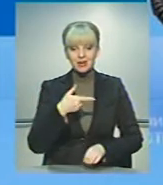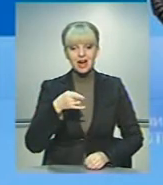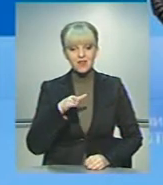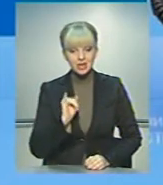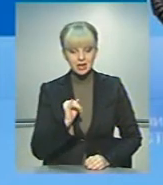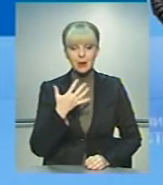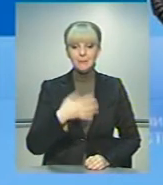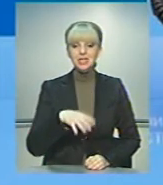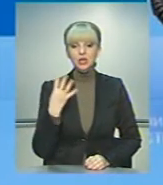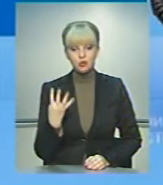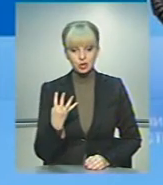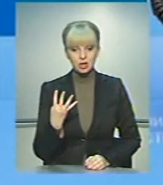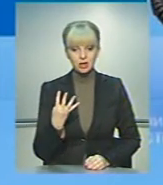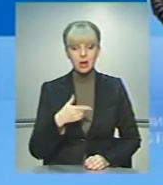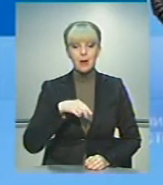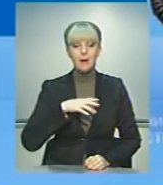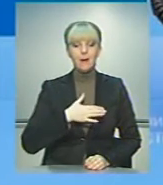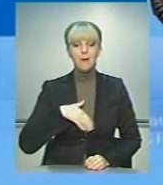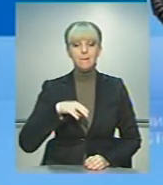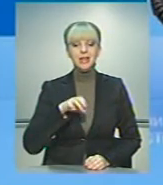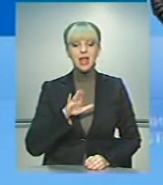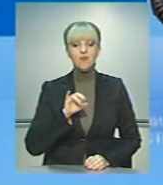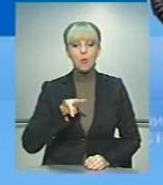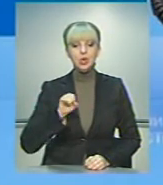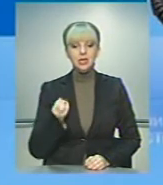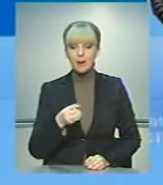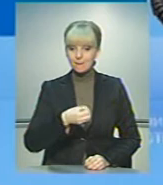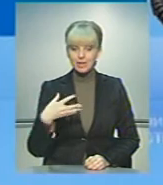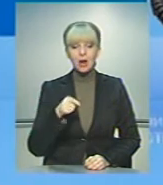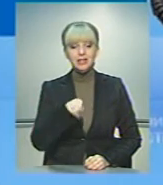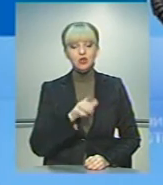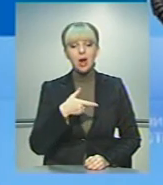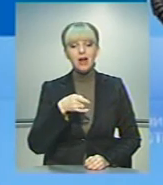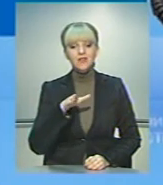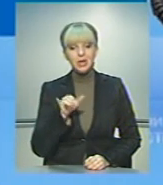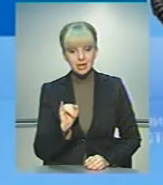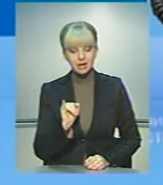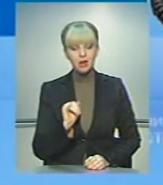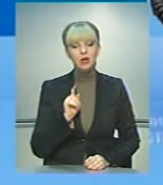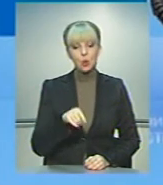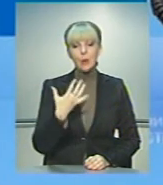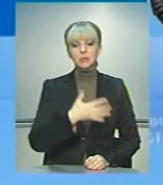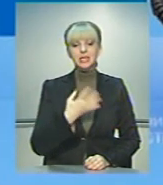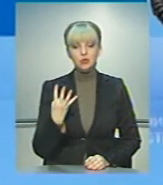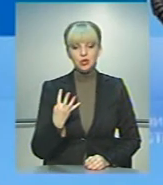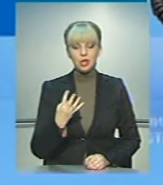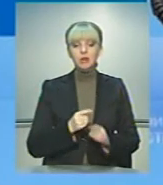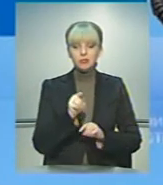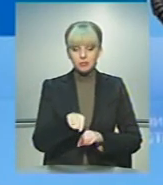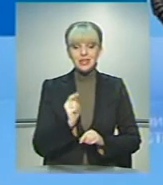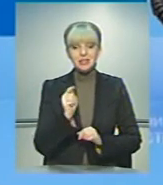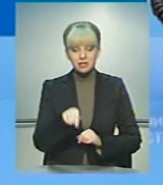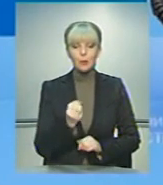ГРВІ 54, пневмонією 15. Значить, оці, що ГРВІ, то 54, то вони з